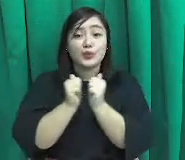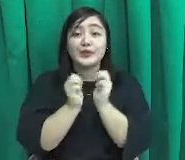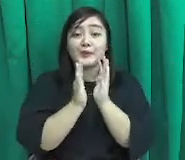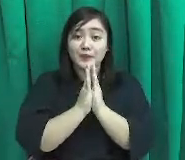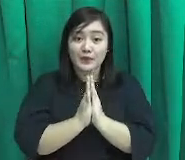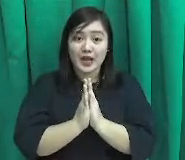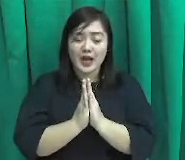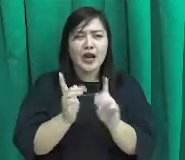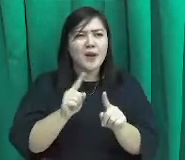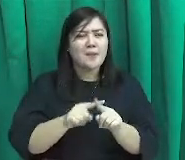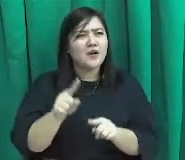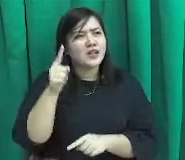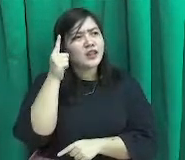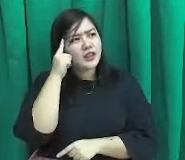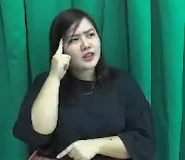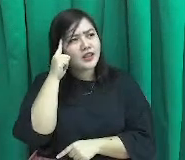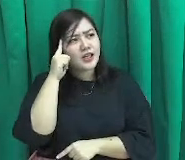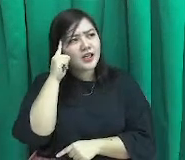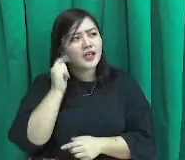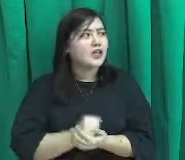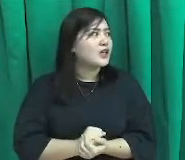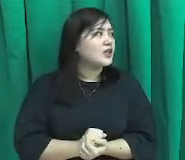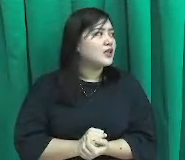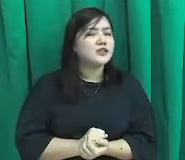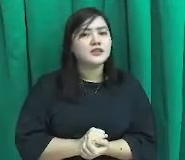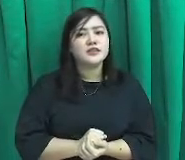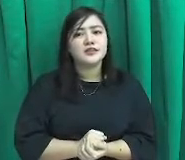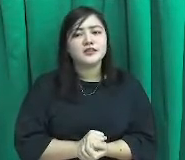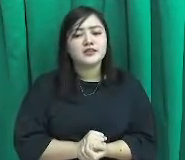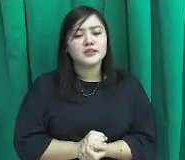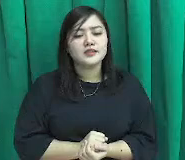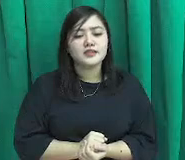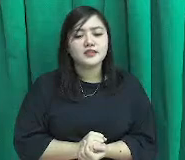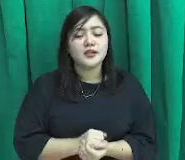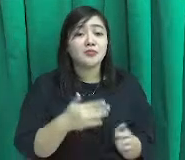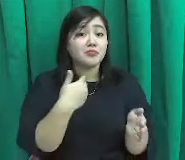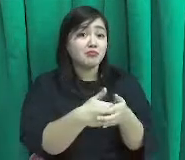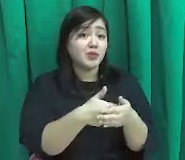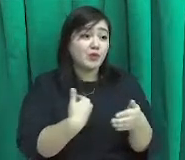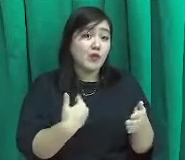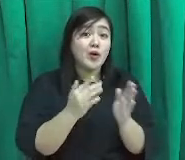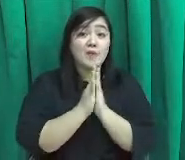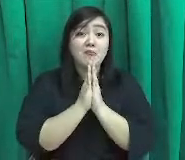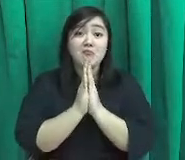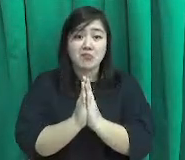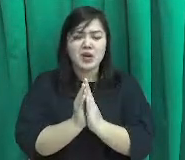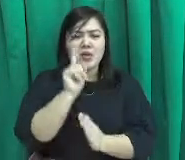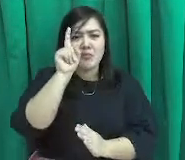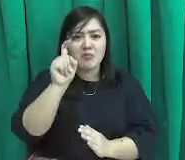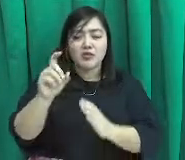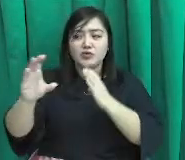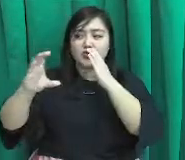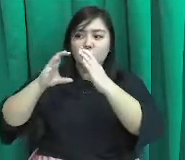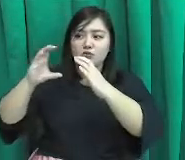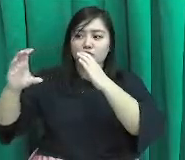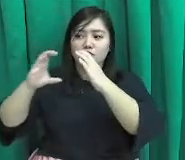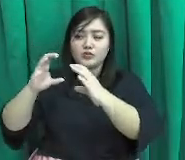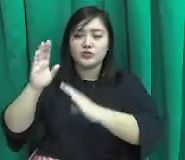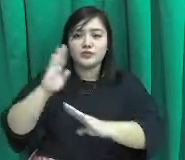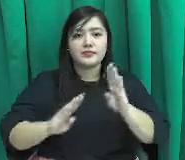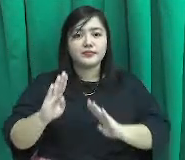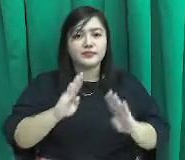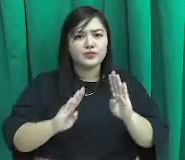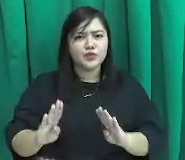ba na dumating sa inyong pagkakataon na bago manalangin, ay isettle muna natin yung problema, ano ba ang